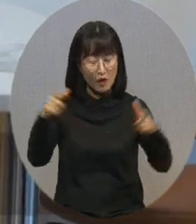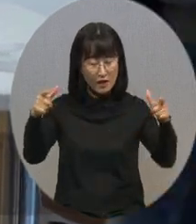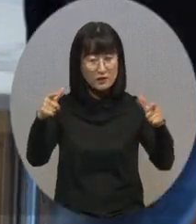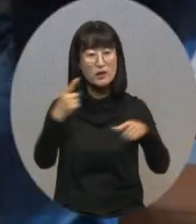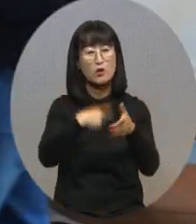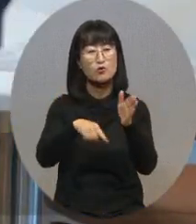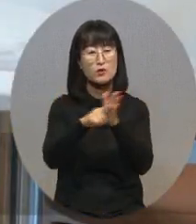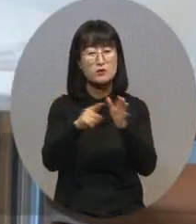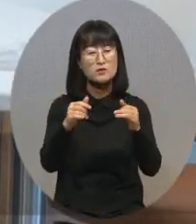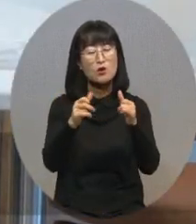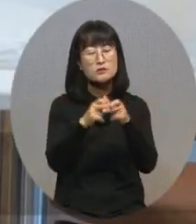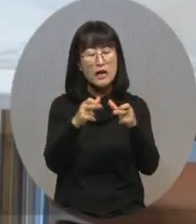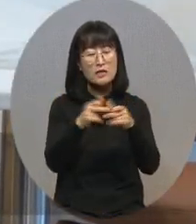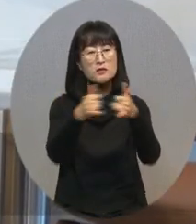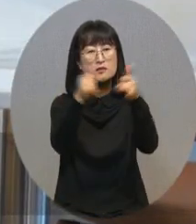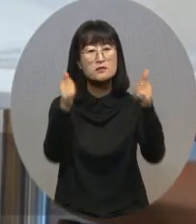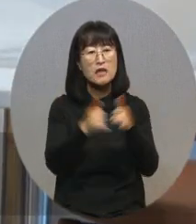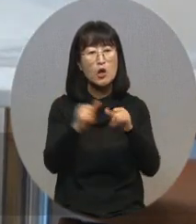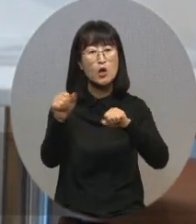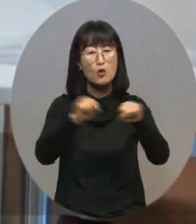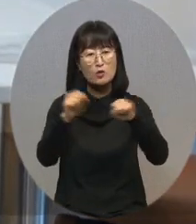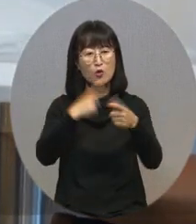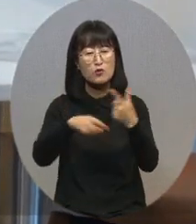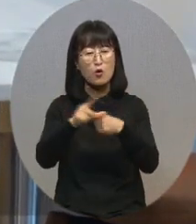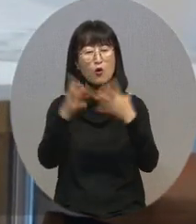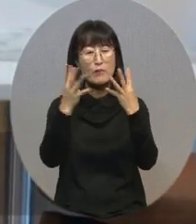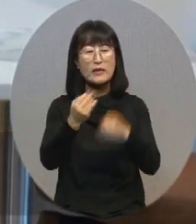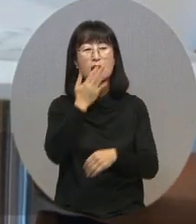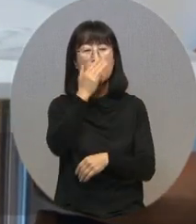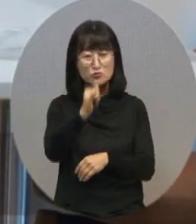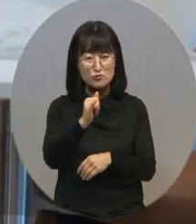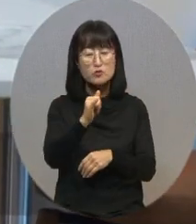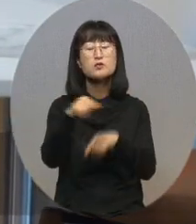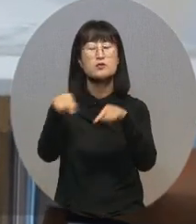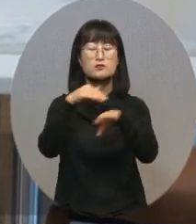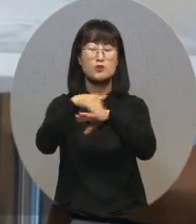사회활동을 더 많이 할 수 있도록 그런 역할을 좀 많이 해주셨으면 하는 바람입니다.